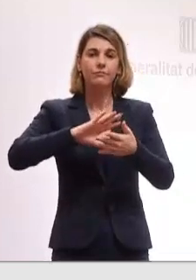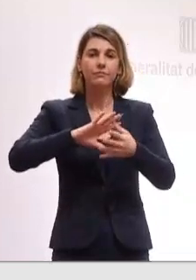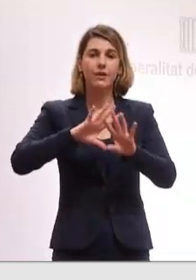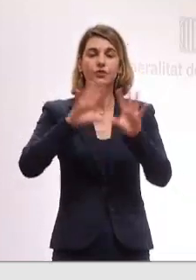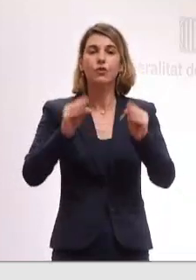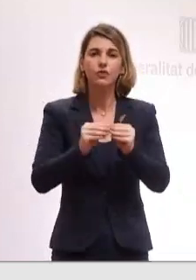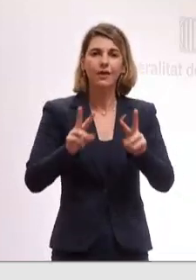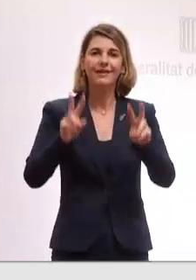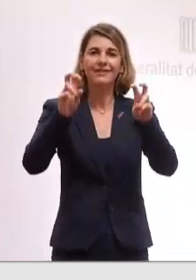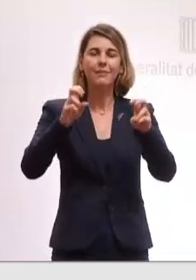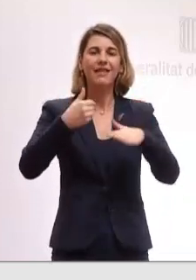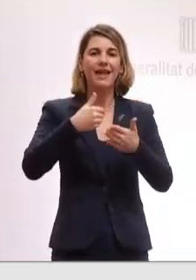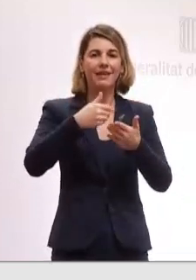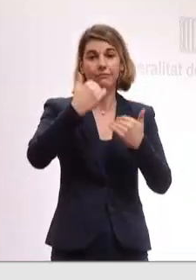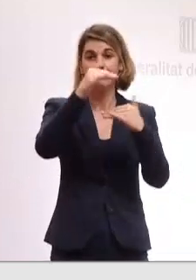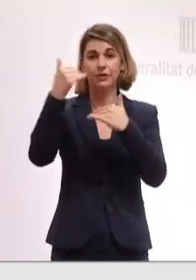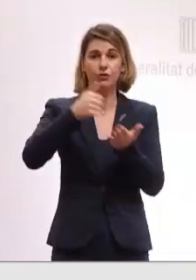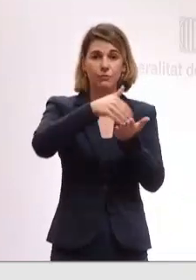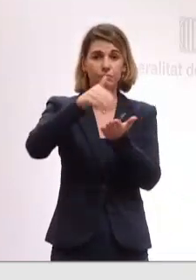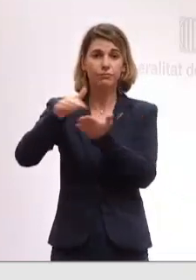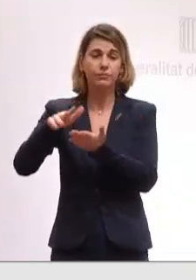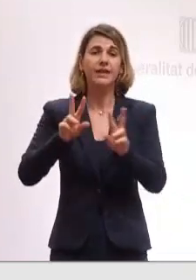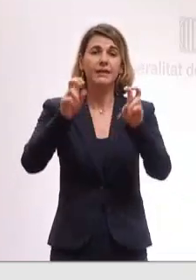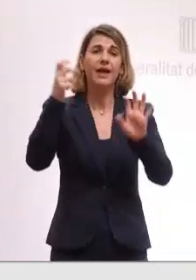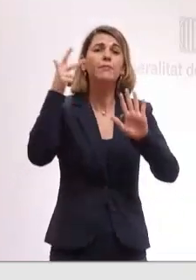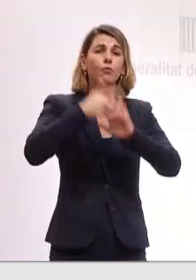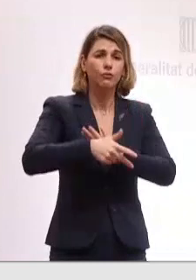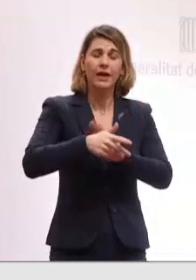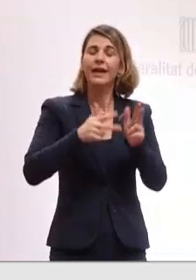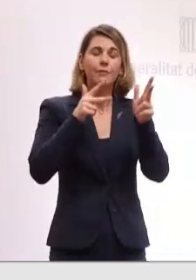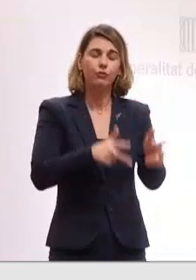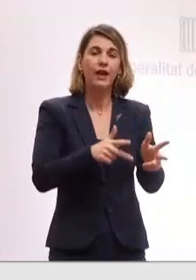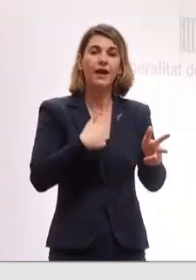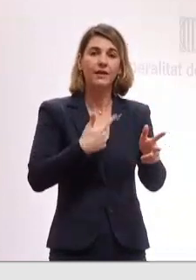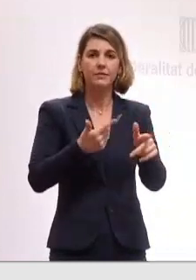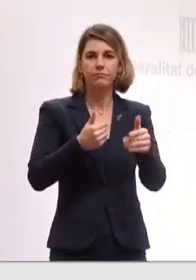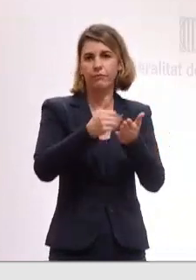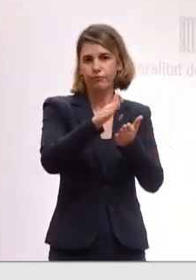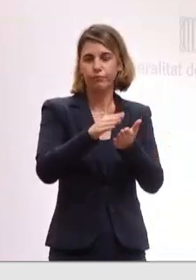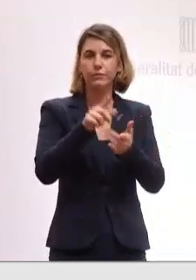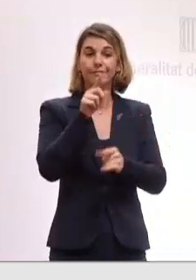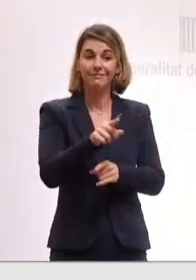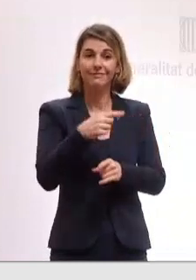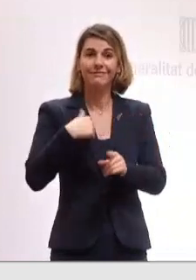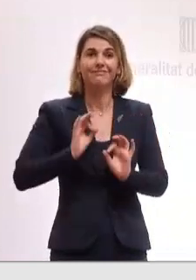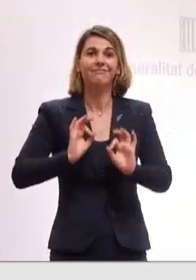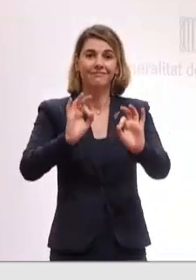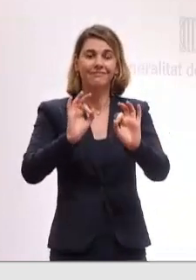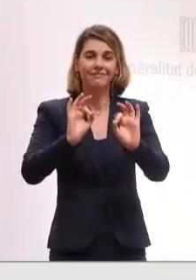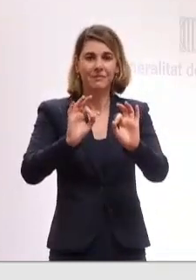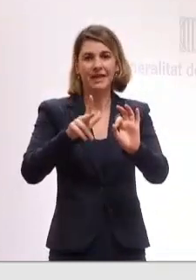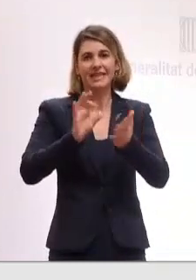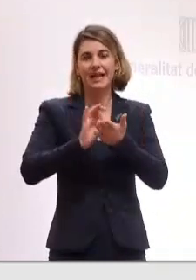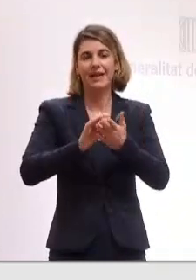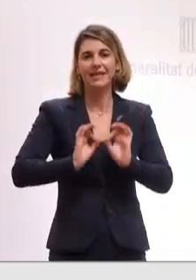dels desnonaments i les clàusules abusives de les hipoteques el fan mereixedor d'una medalla d'honor per serveis excepcionals a la